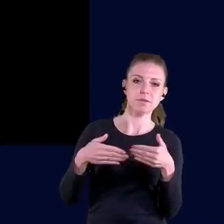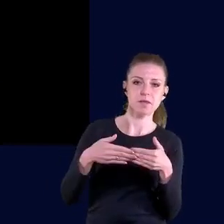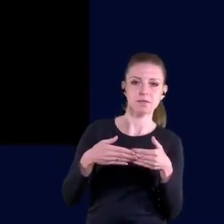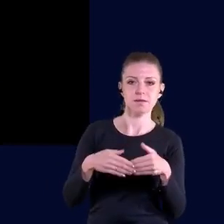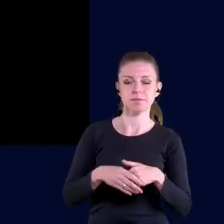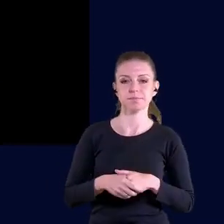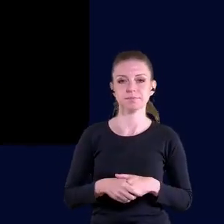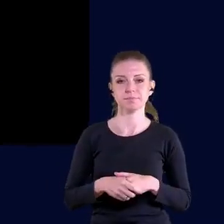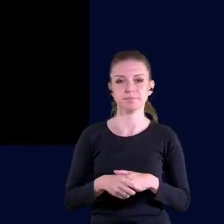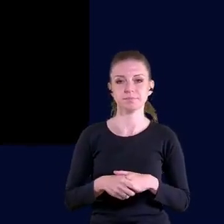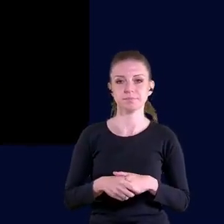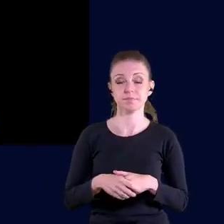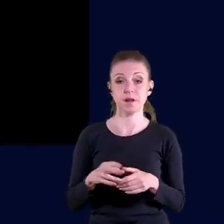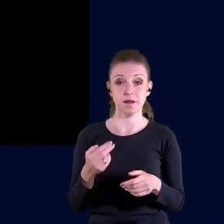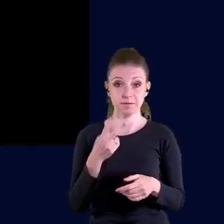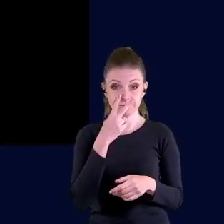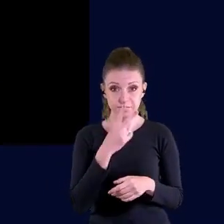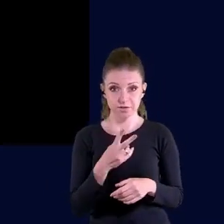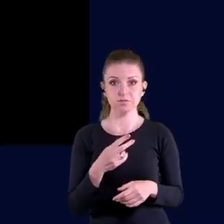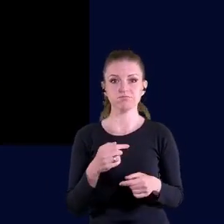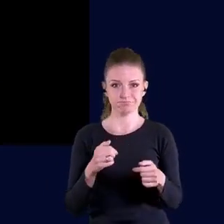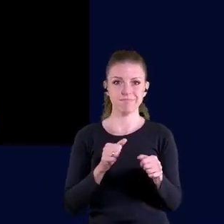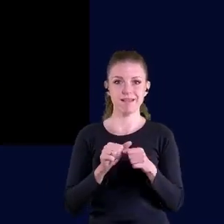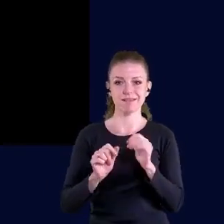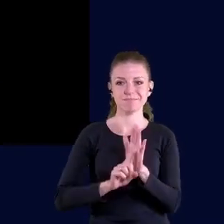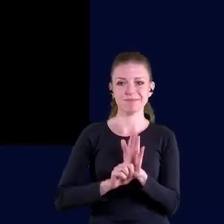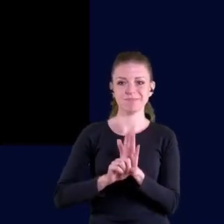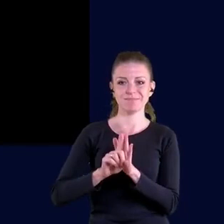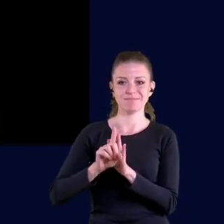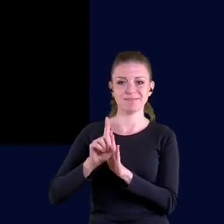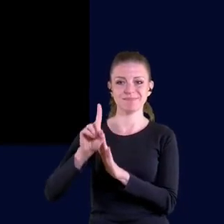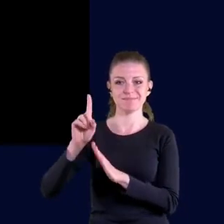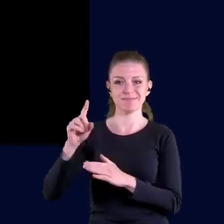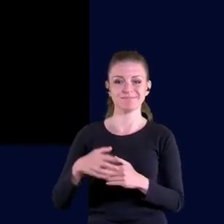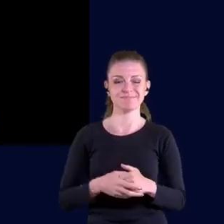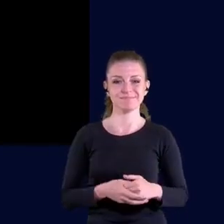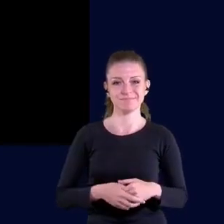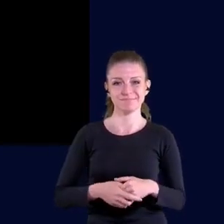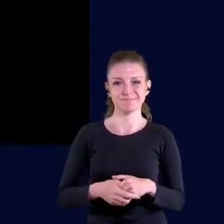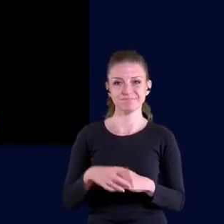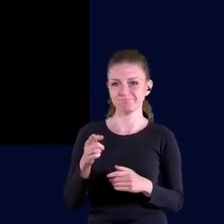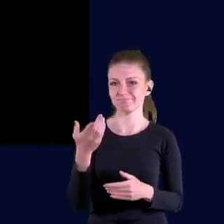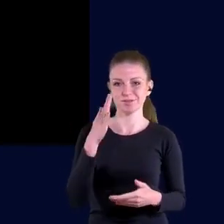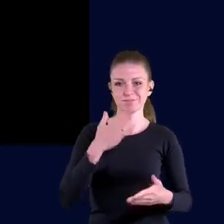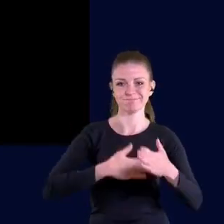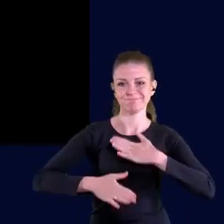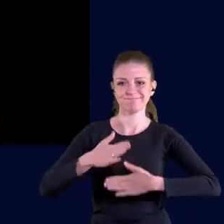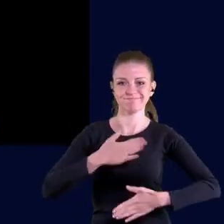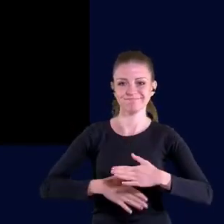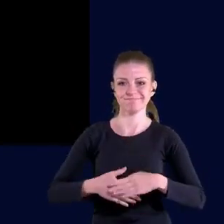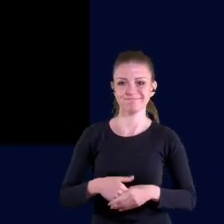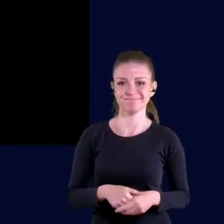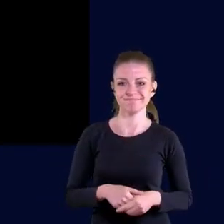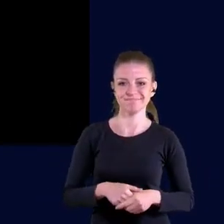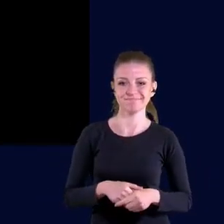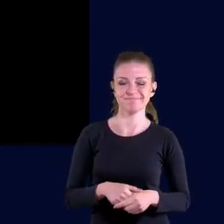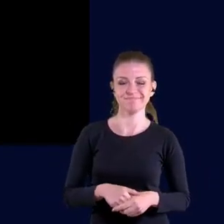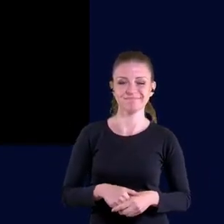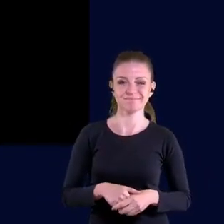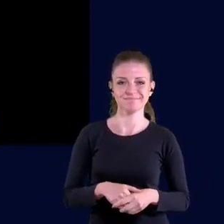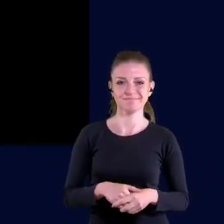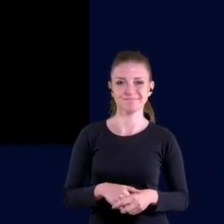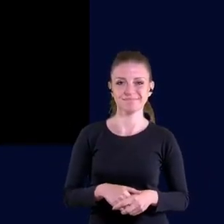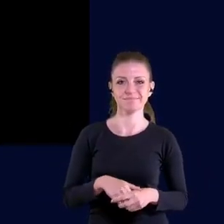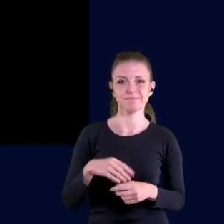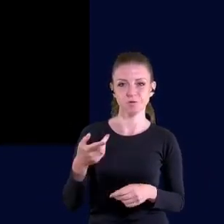Jak państwo widzą jest Trend wzrostowy Jeśli chodzi otwartość i to bardzo cieszy bo to jest realizacja